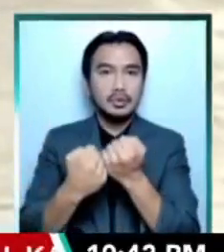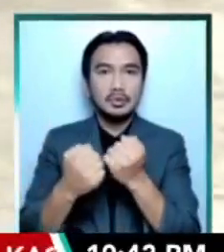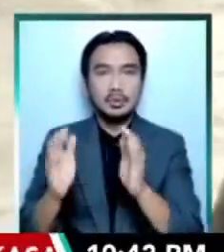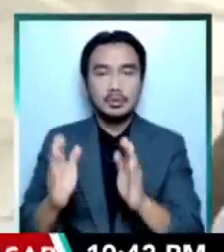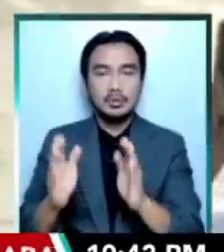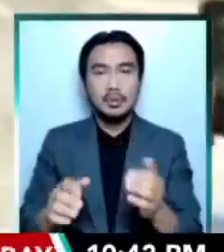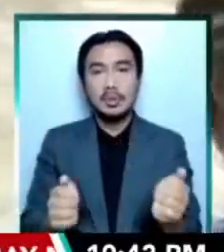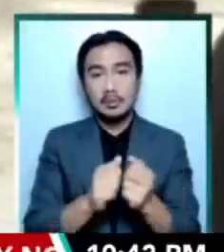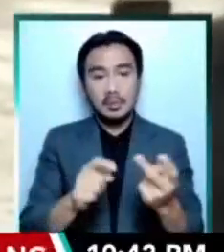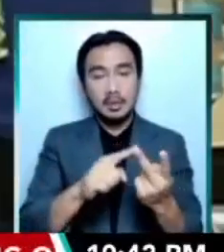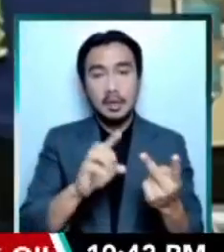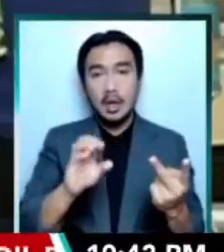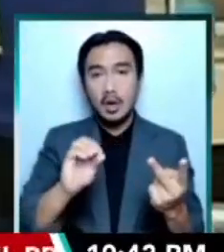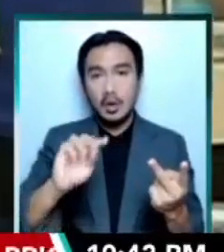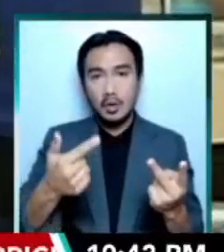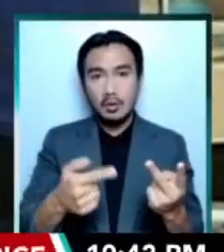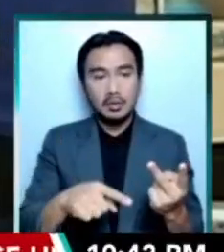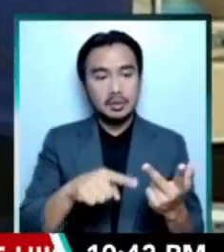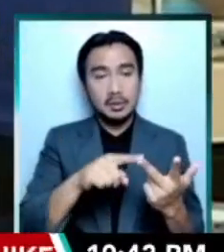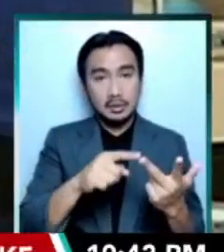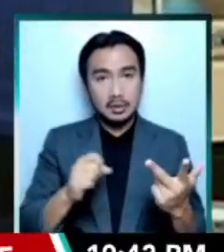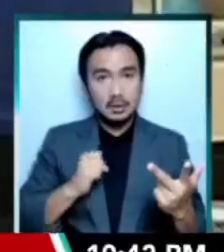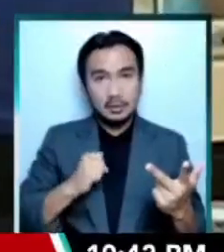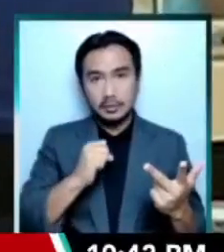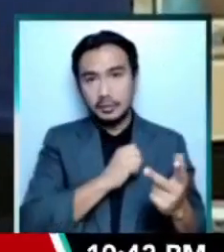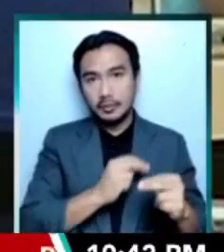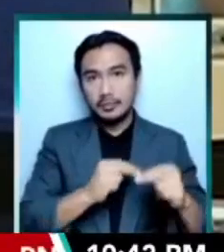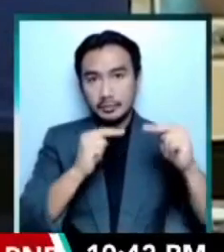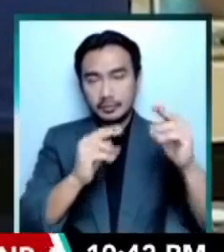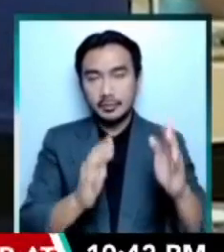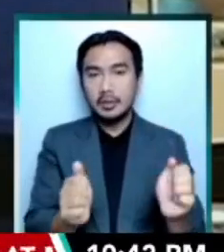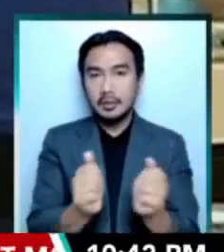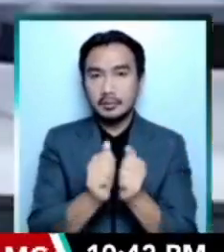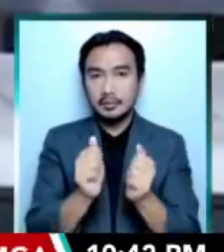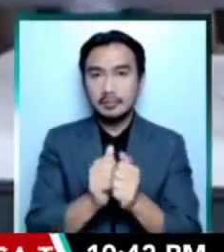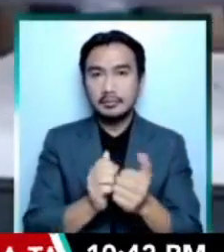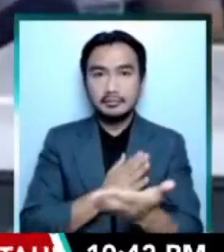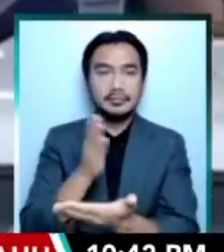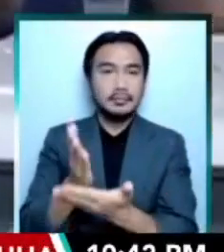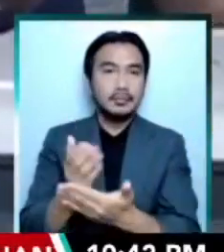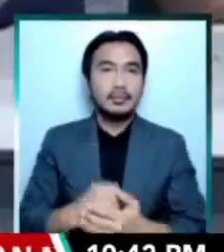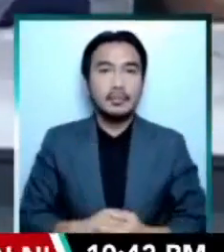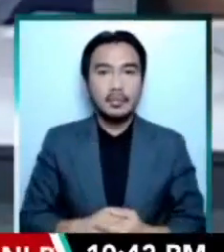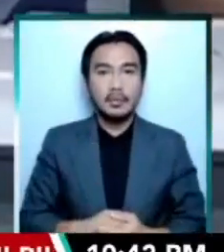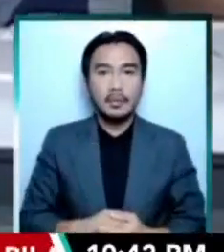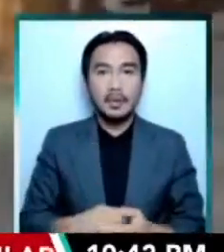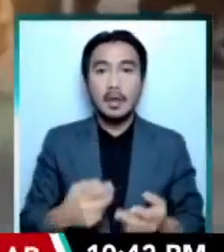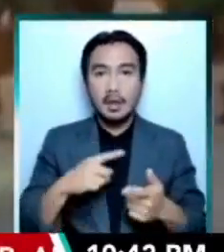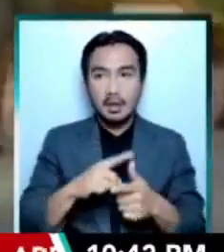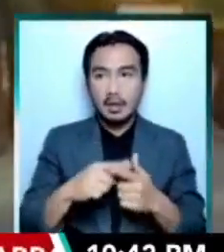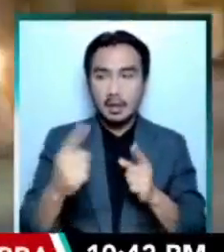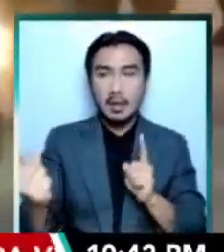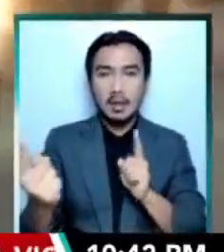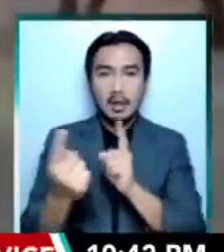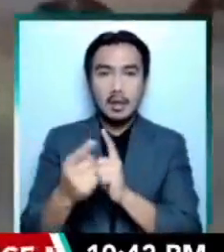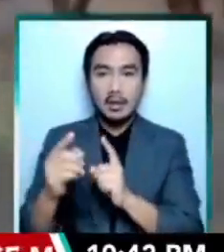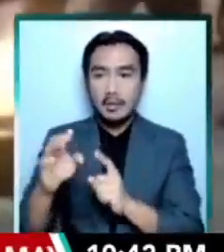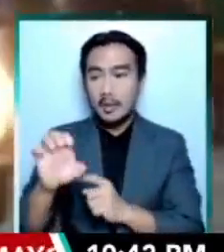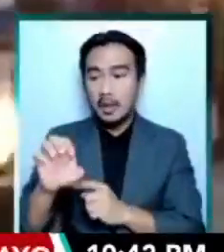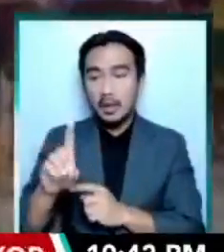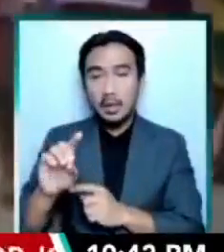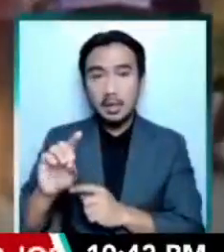kanilang senatorial candidates. Sa El Salvador City naman, nag-courtesy call sila kay Mayor Edgar Lignes bago